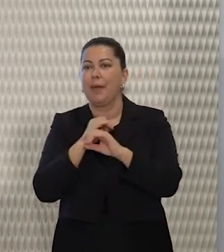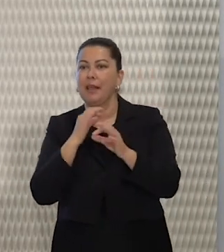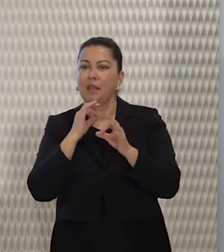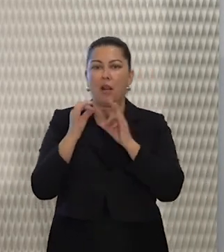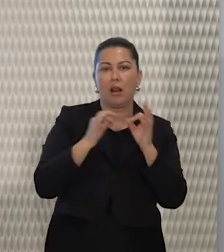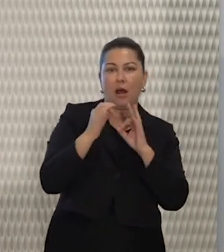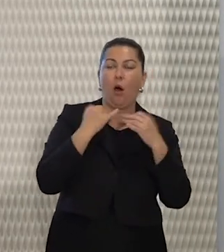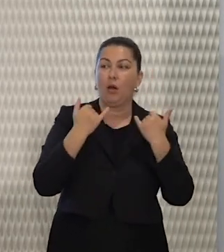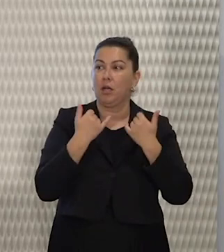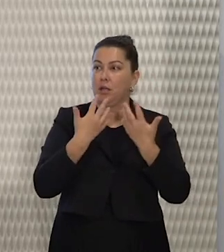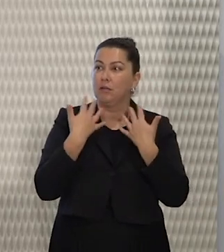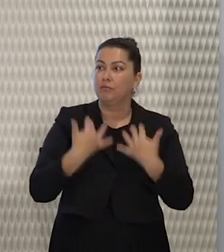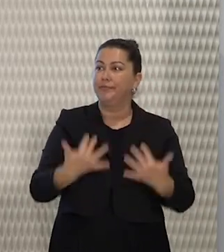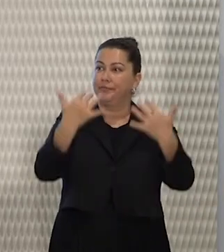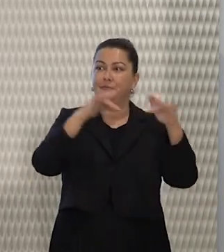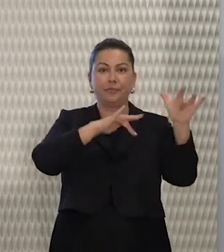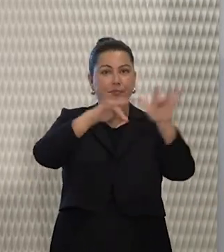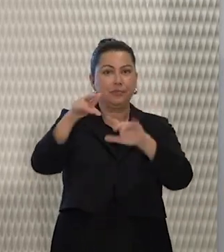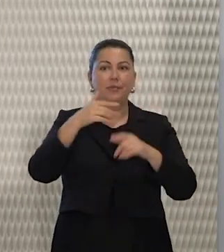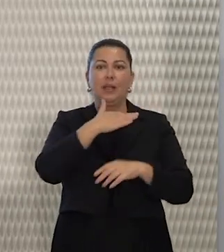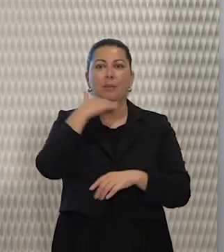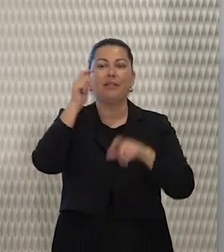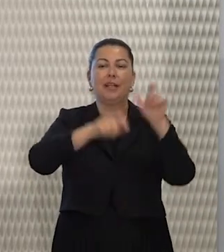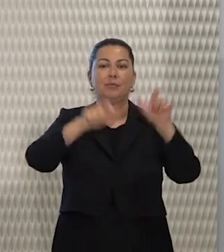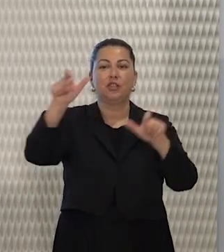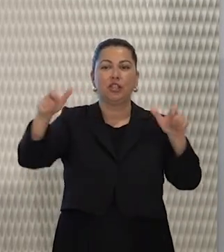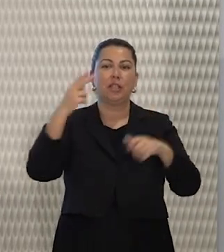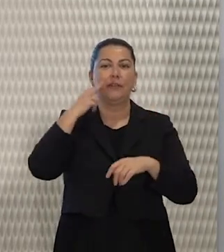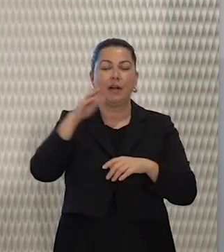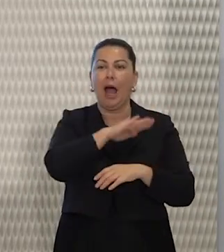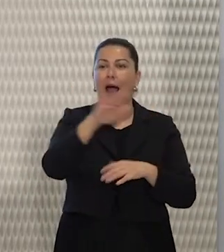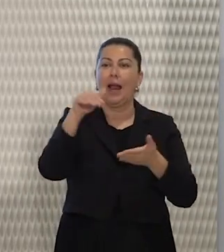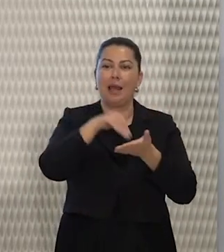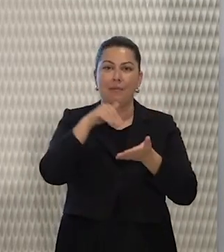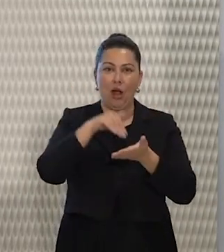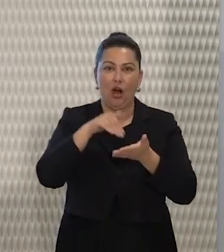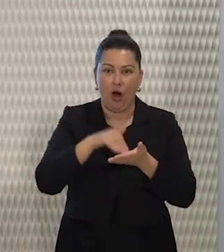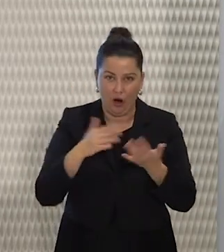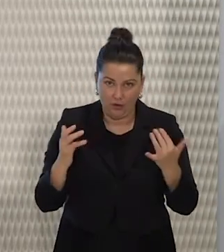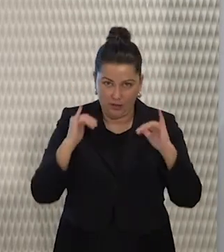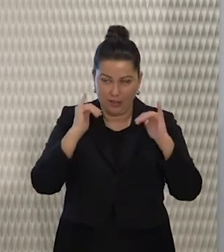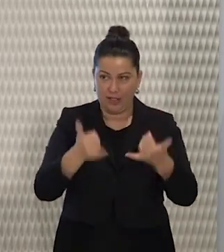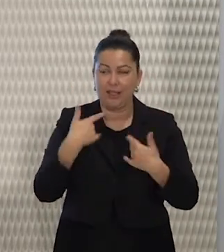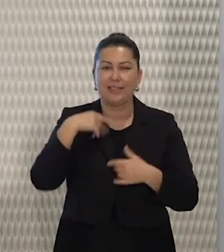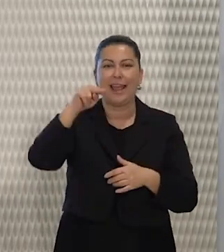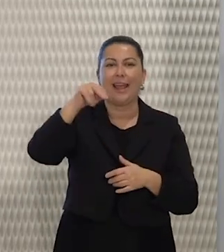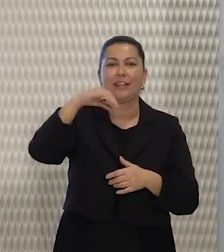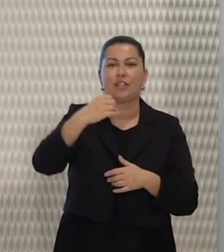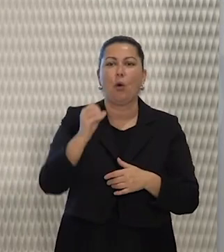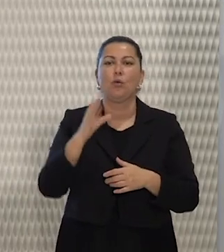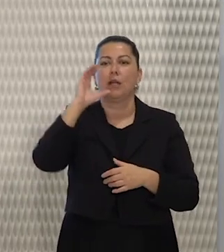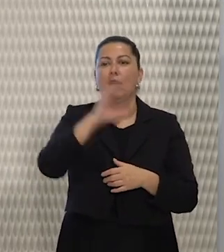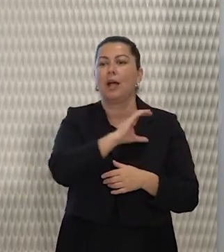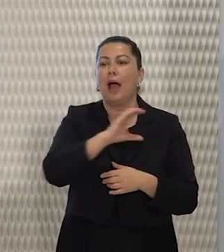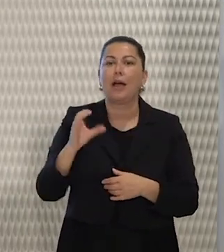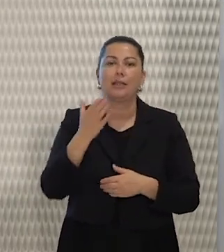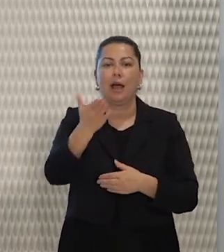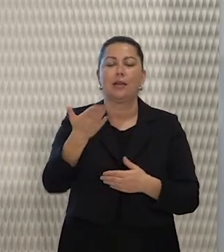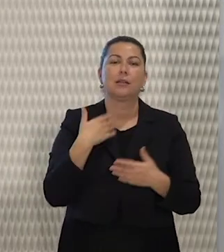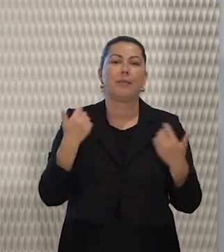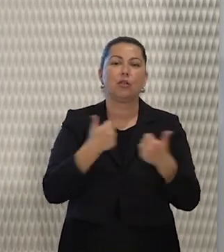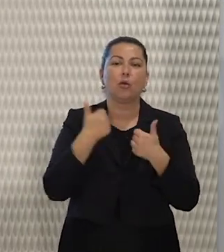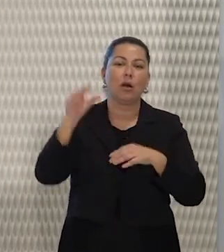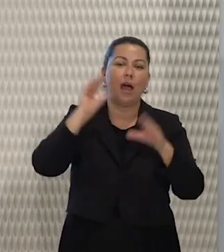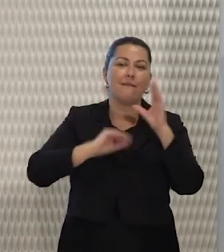Heute sitzt man in einem Raum mit vielen Akteuren, die es alle braucht. Das sind die NGOs, das ist die Caritas mit ihrer